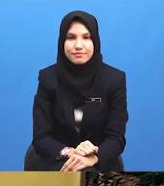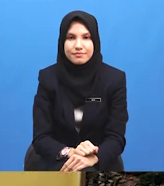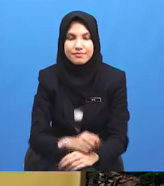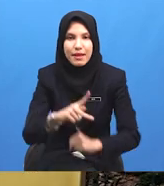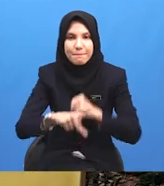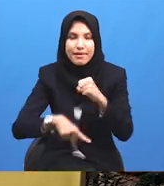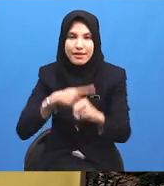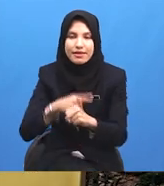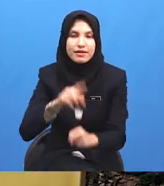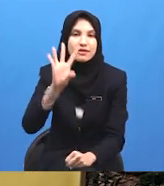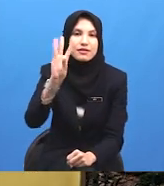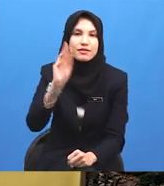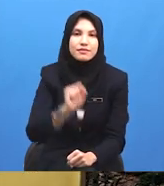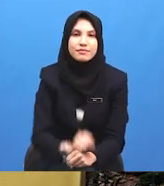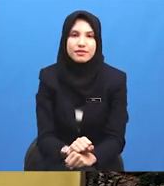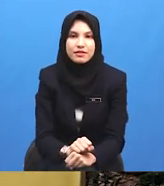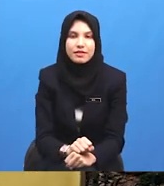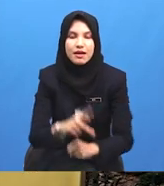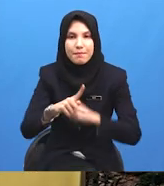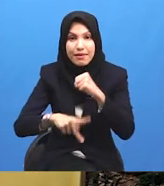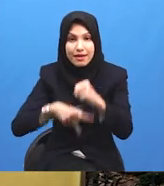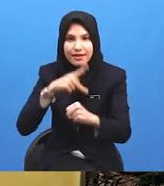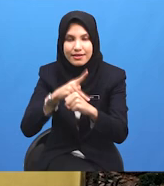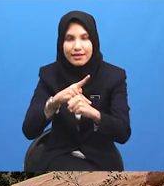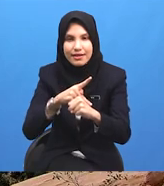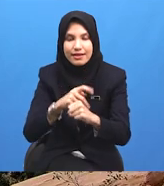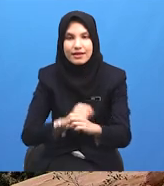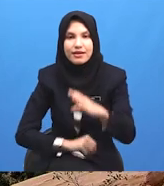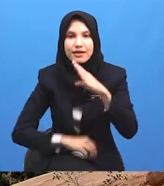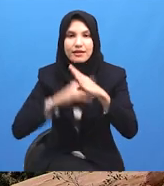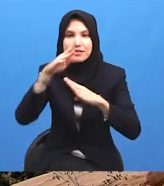Planet keenam ialah planet Zuhal.